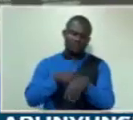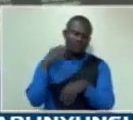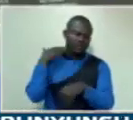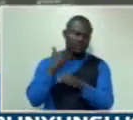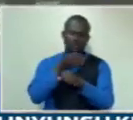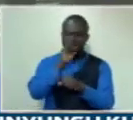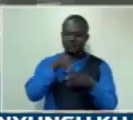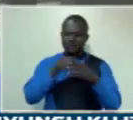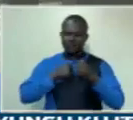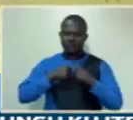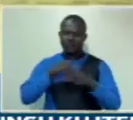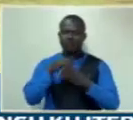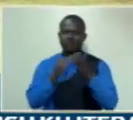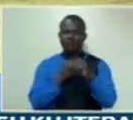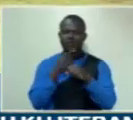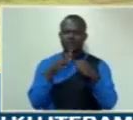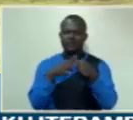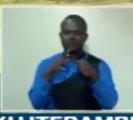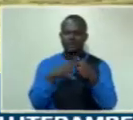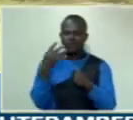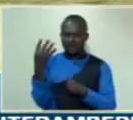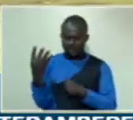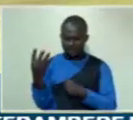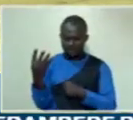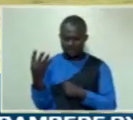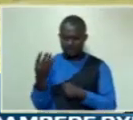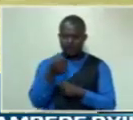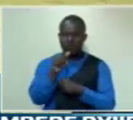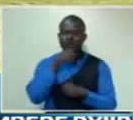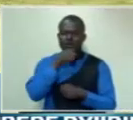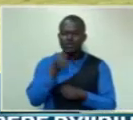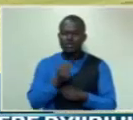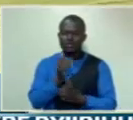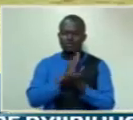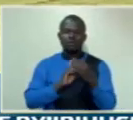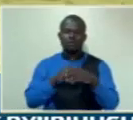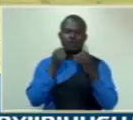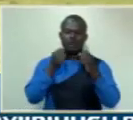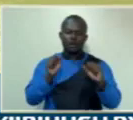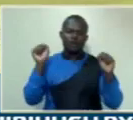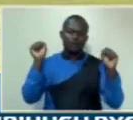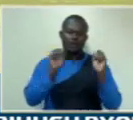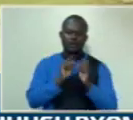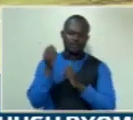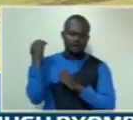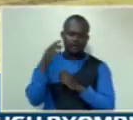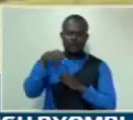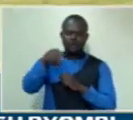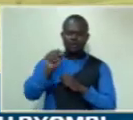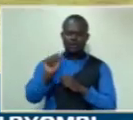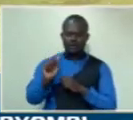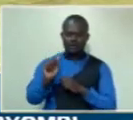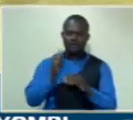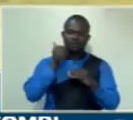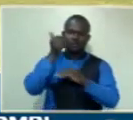Rwanda. Mu 1994 uyu musaza numwe mu barokuwe n'ingabo zari za RPA inkotanyi